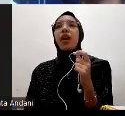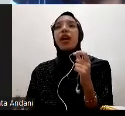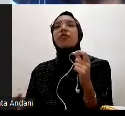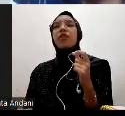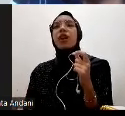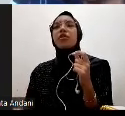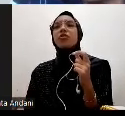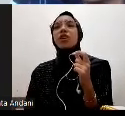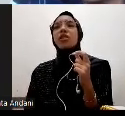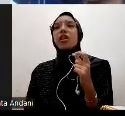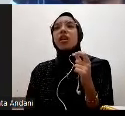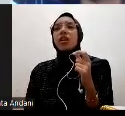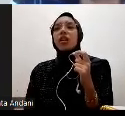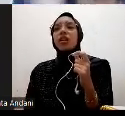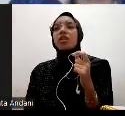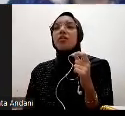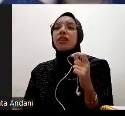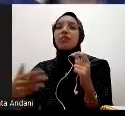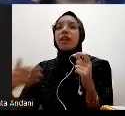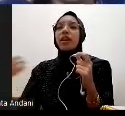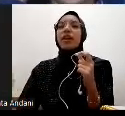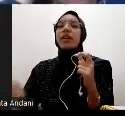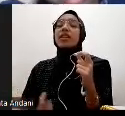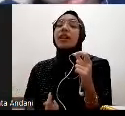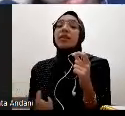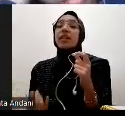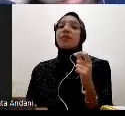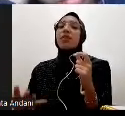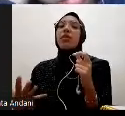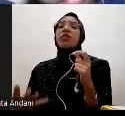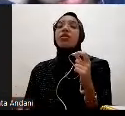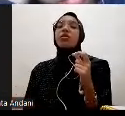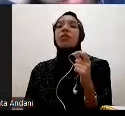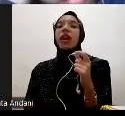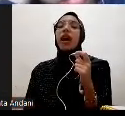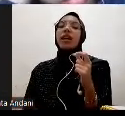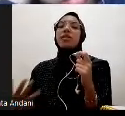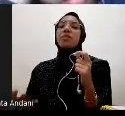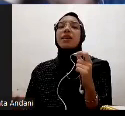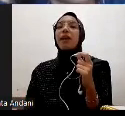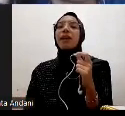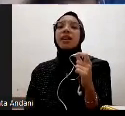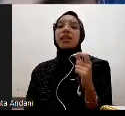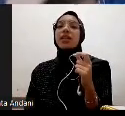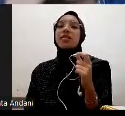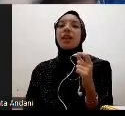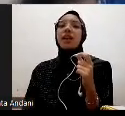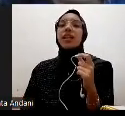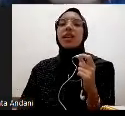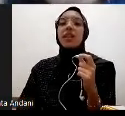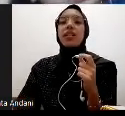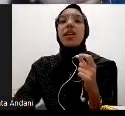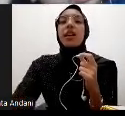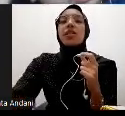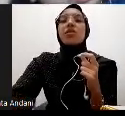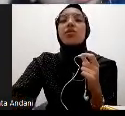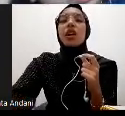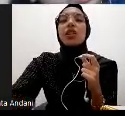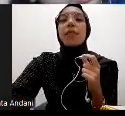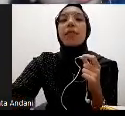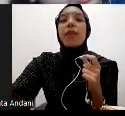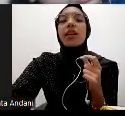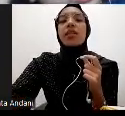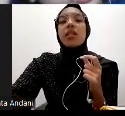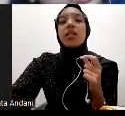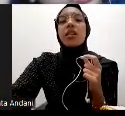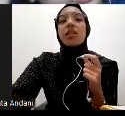membawa handphone atau mungkin dimanapun mereka berada tetapi tidak membawa handphone tuh mereka akan cemas, panik dan sebagainya. Tentu